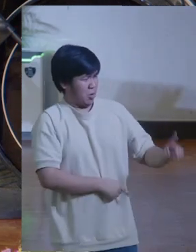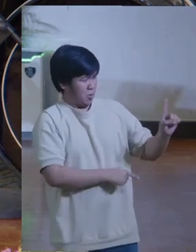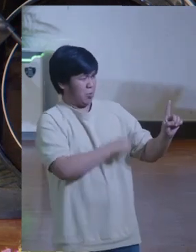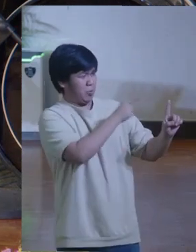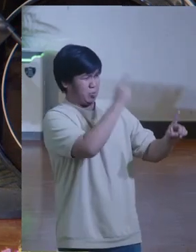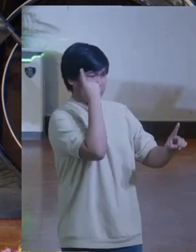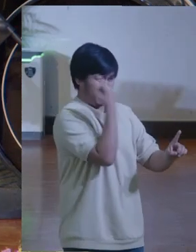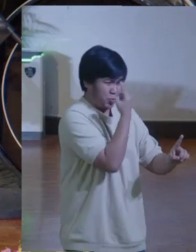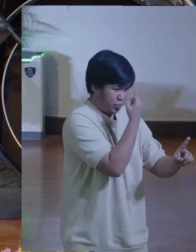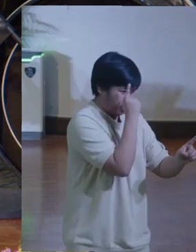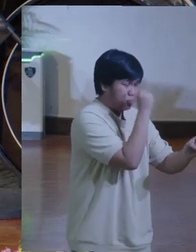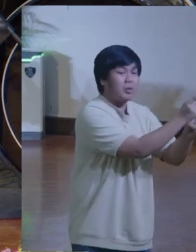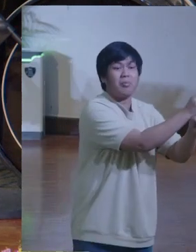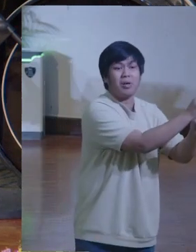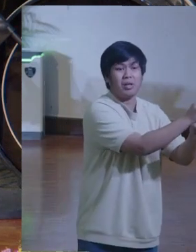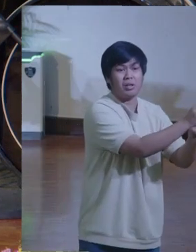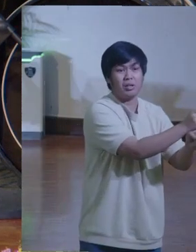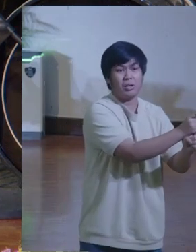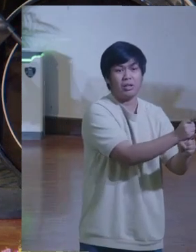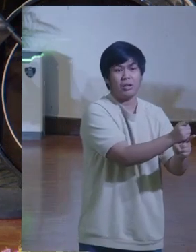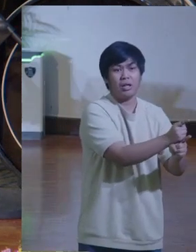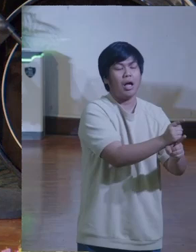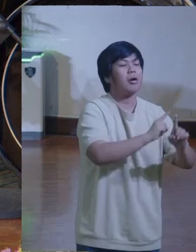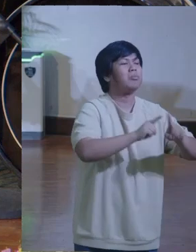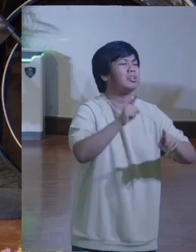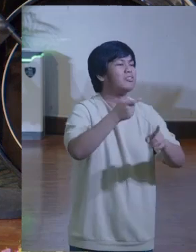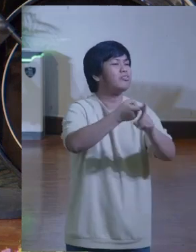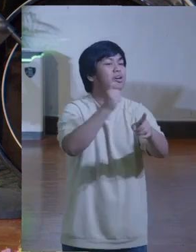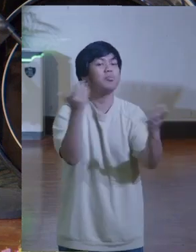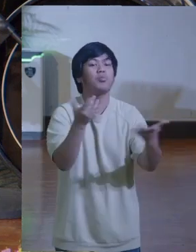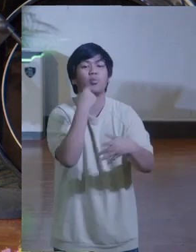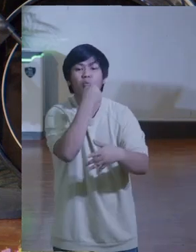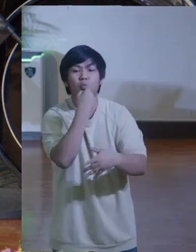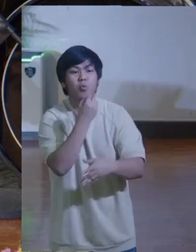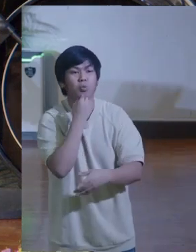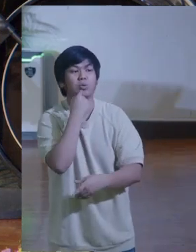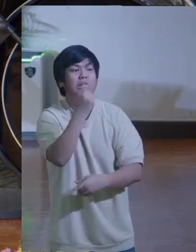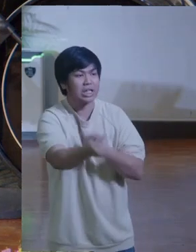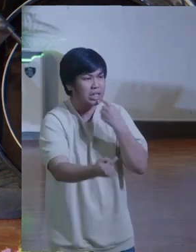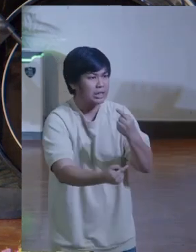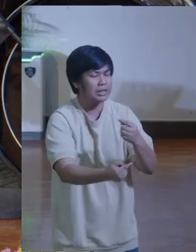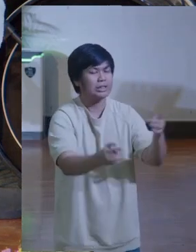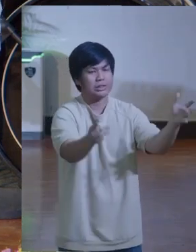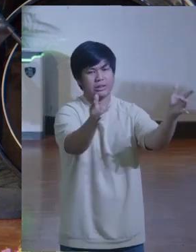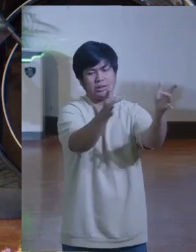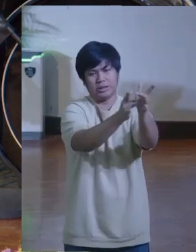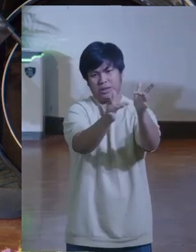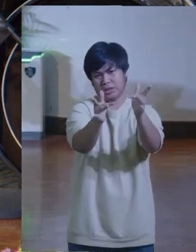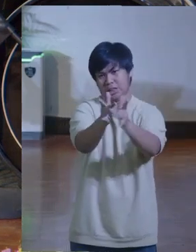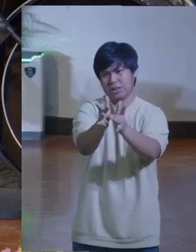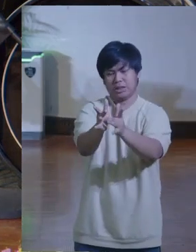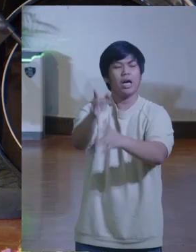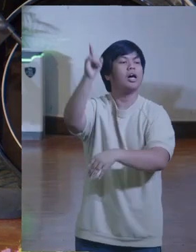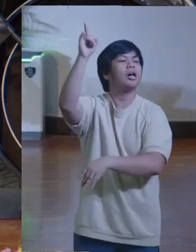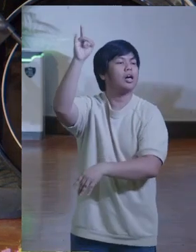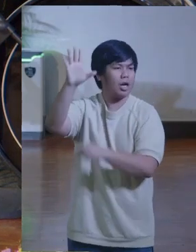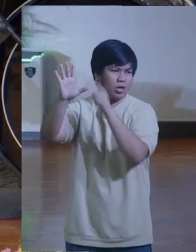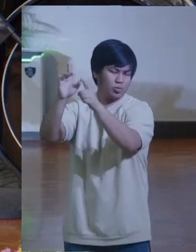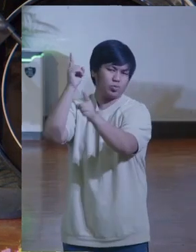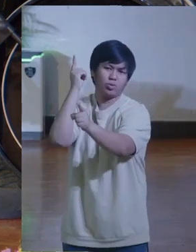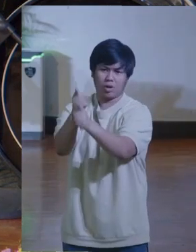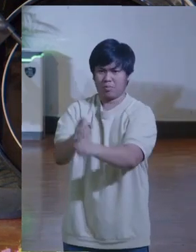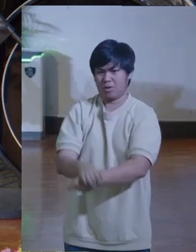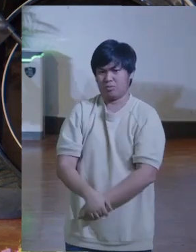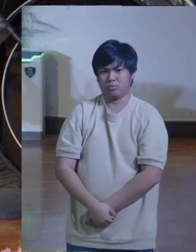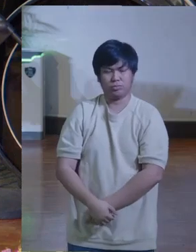tama. Ito ay galing sa bibig ng Diyos. Kung meron tama sa mundo, ang Diyos ang tama. Hindi